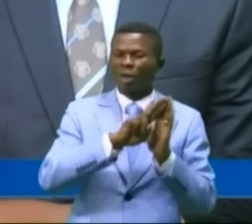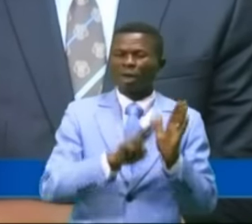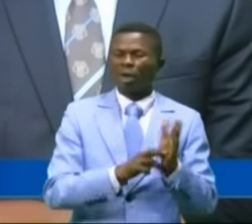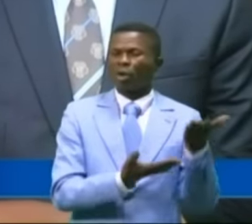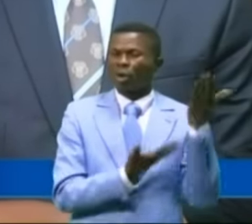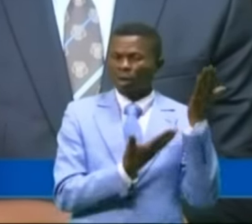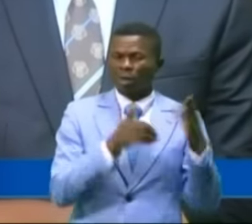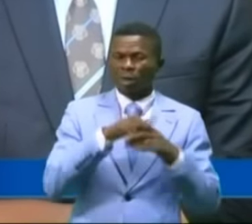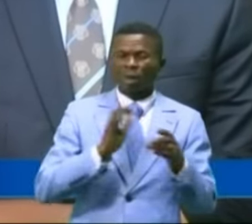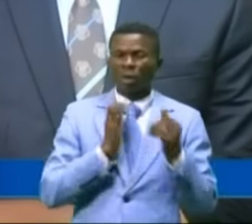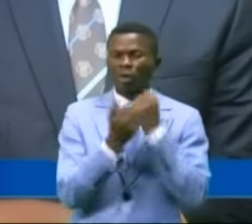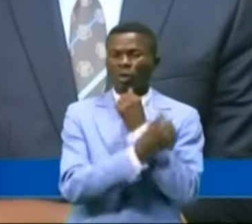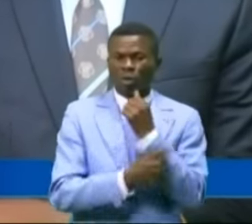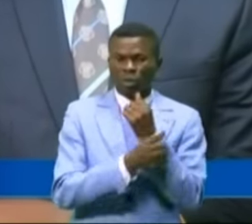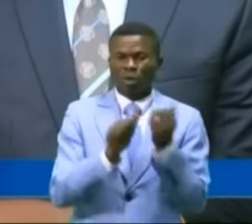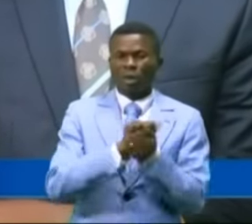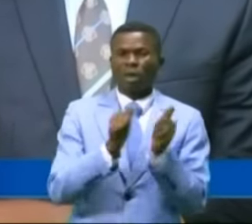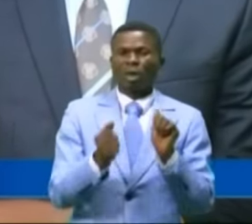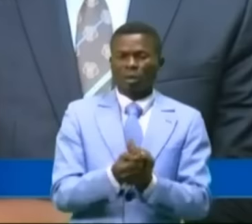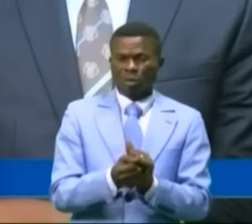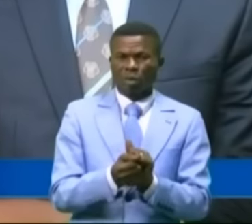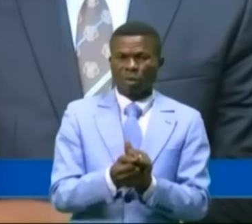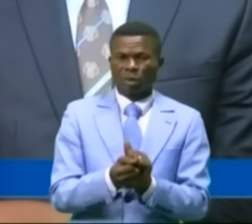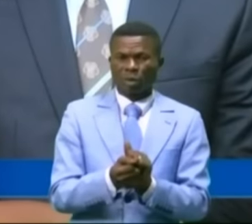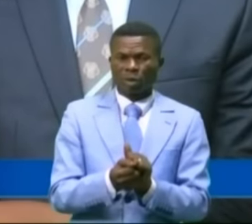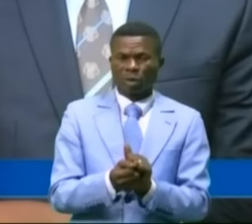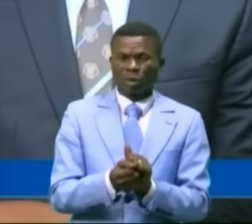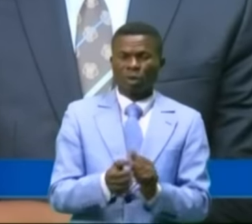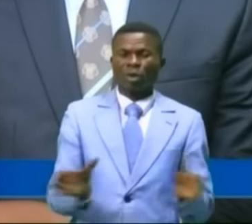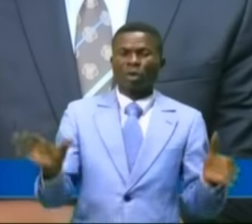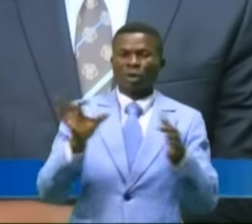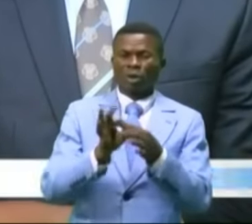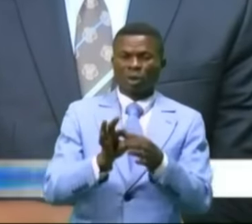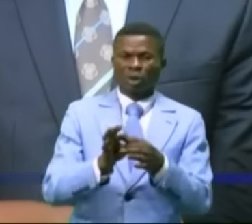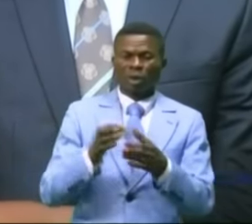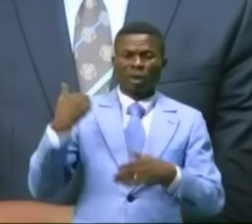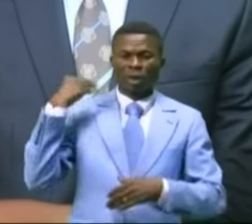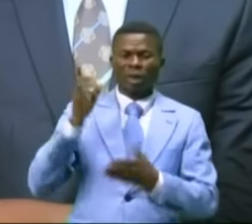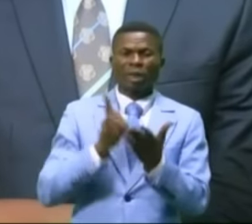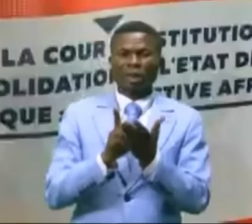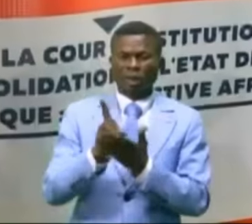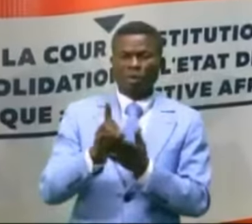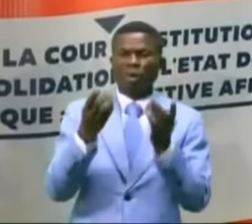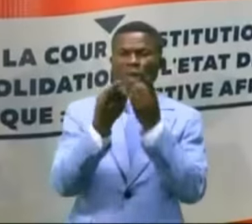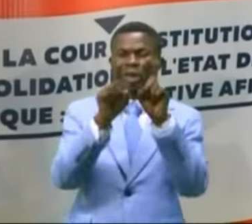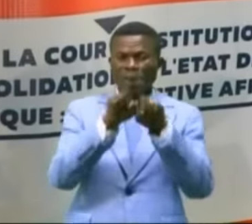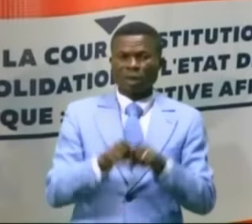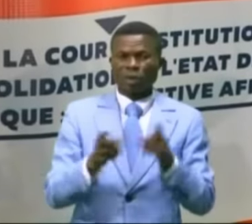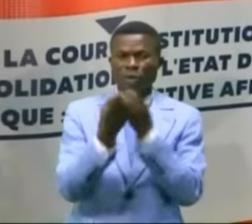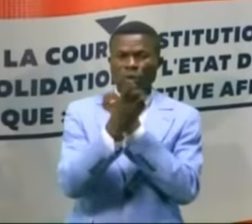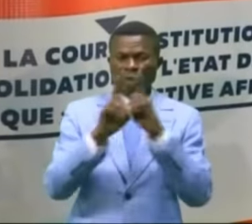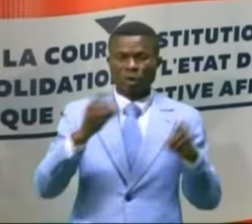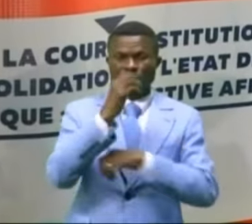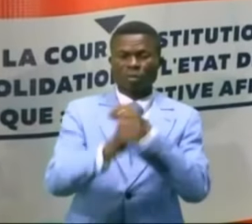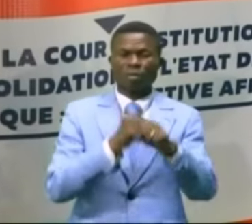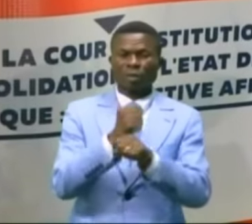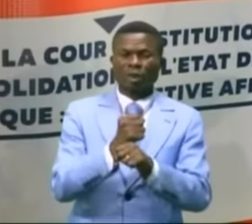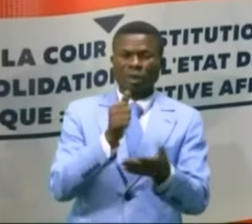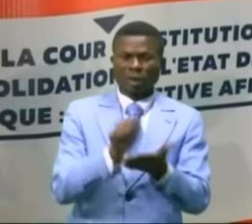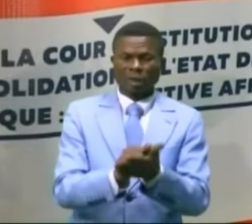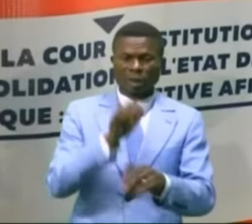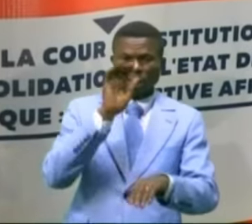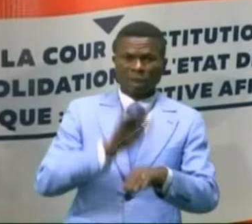rôle dans notre pays en ce qui concerne la consolidation de l'état des droits et de la démocratie. Cet anniversaire arrive à